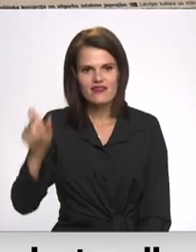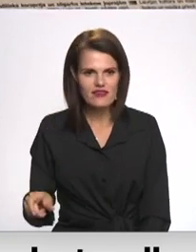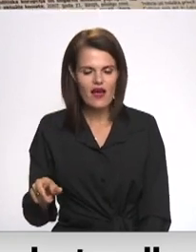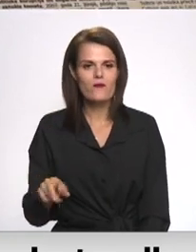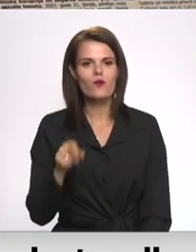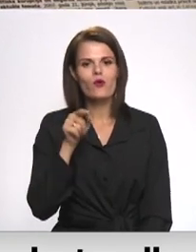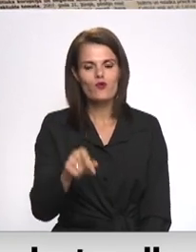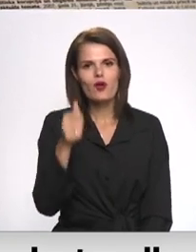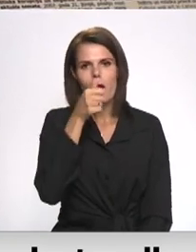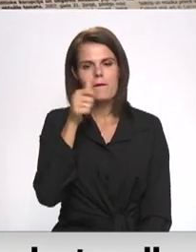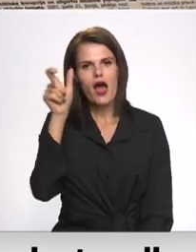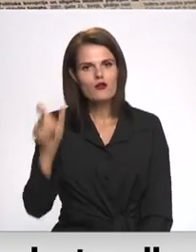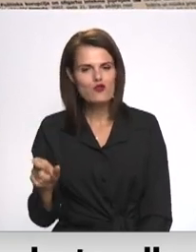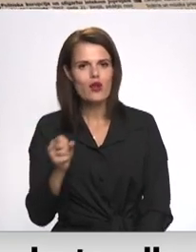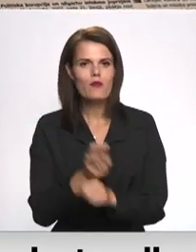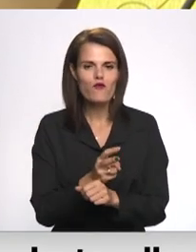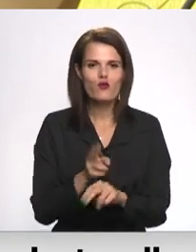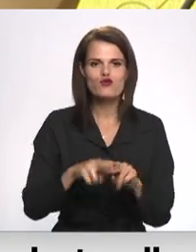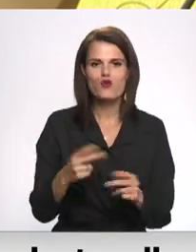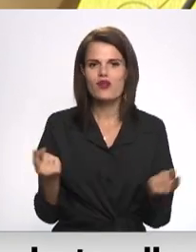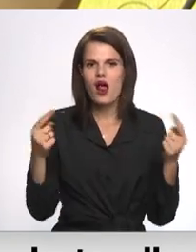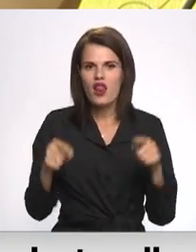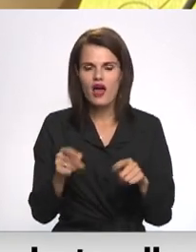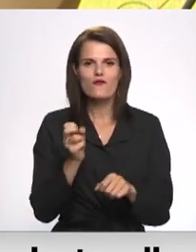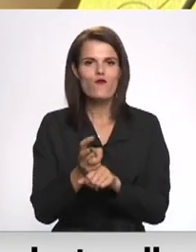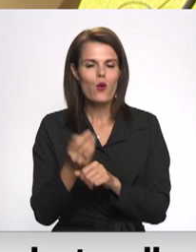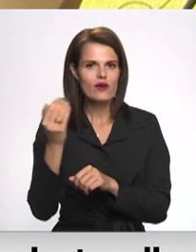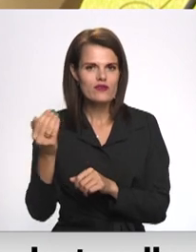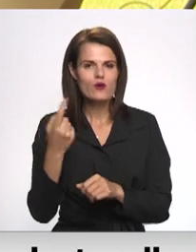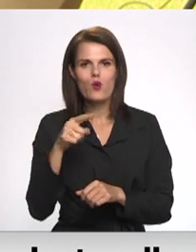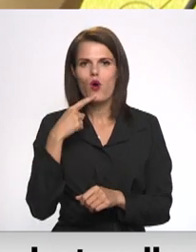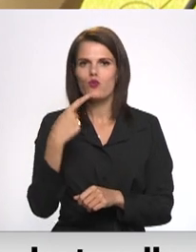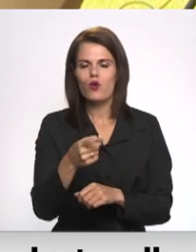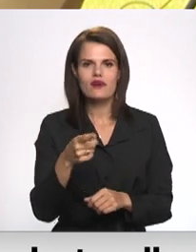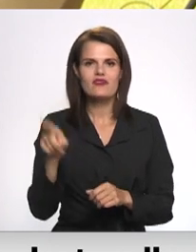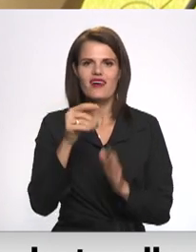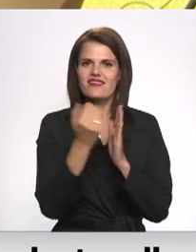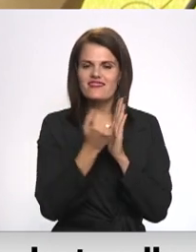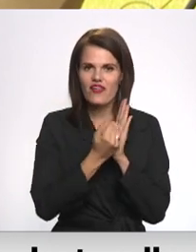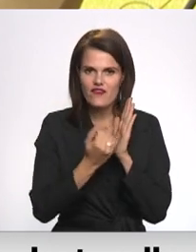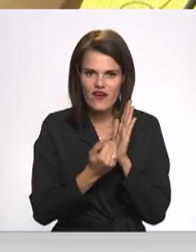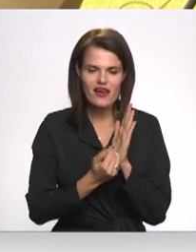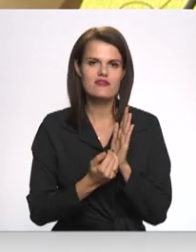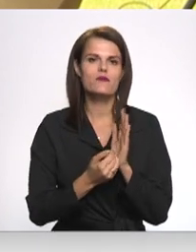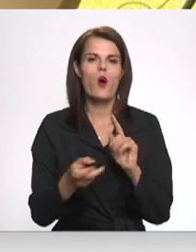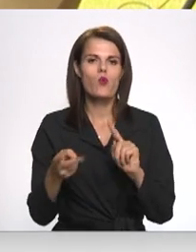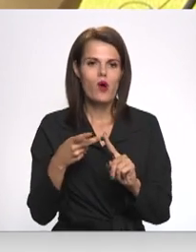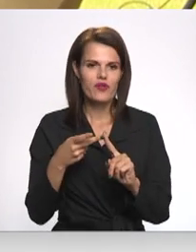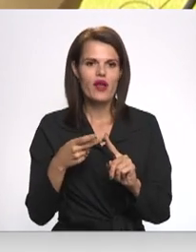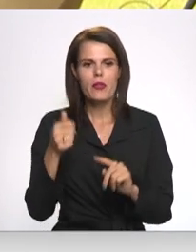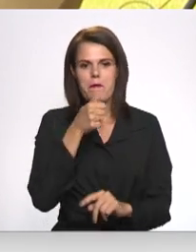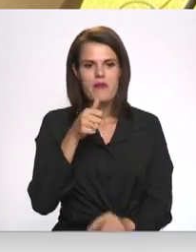funkcija, personība, laiks. Funkcija – tātad tas, ko nosaka satversme vai likumi, otrkārt